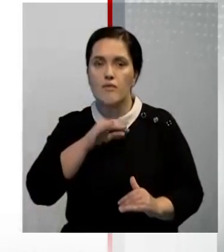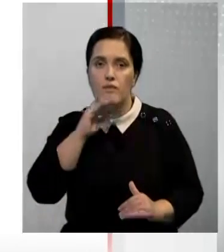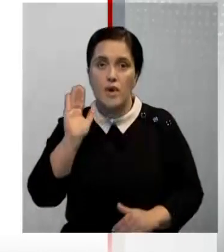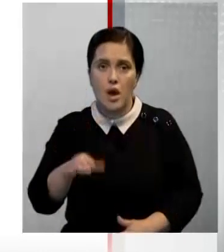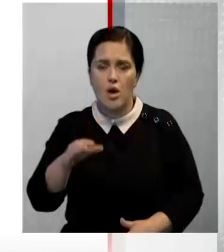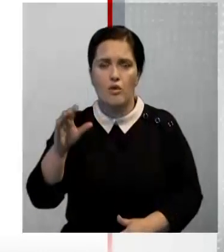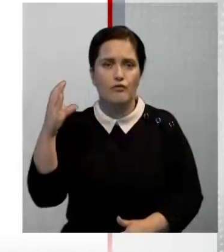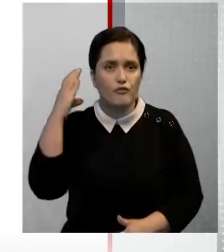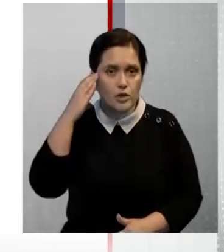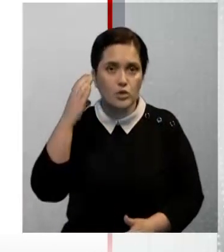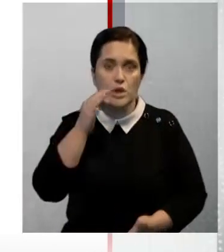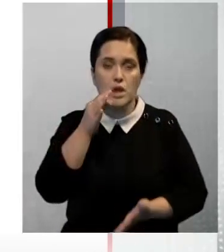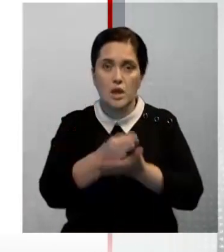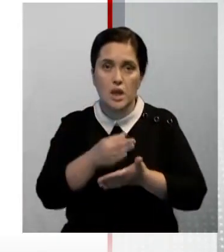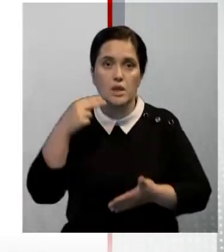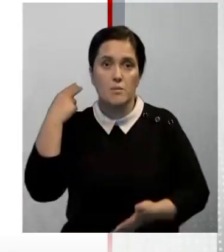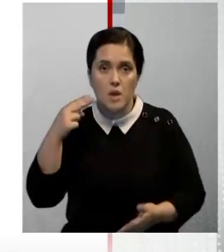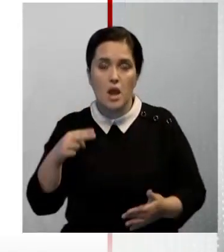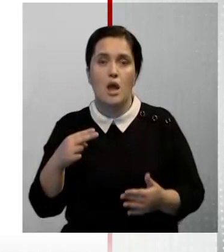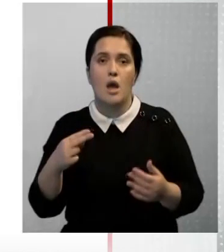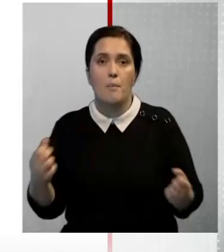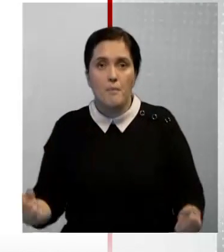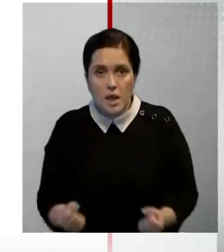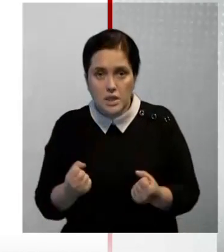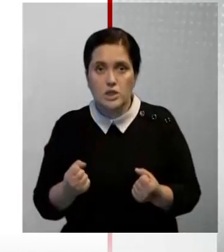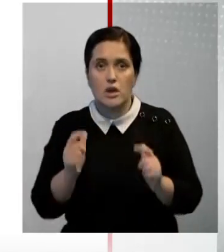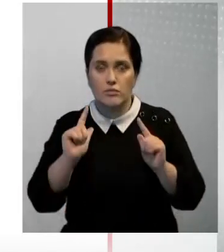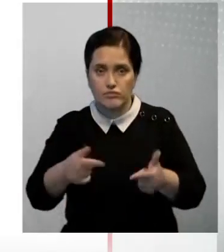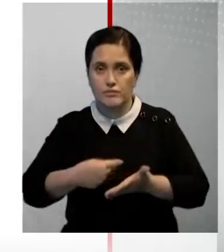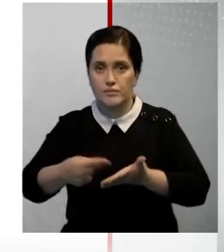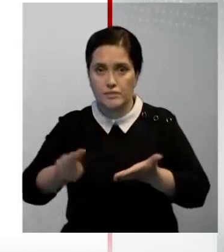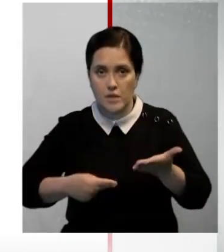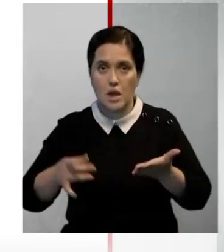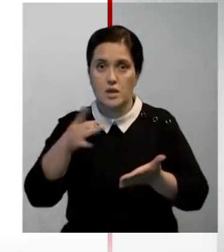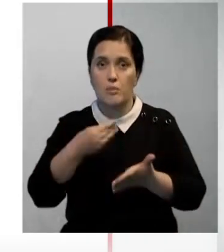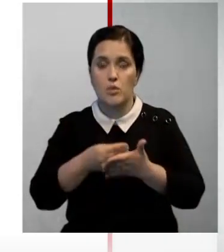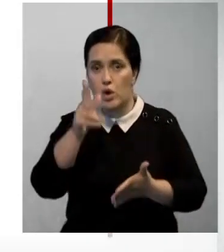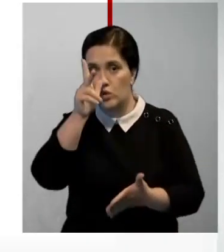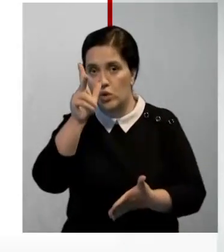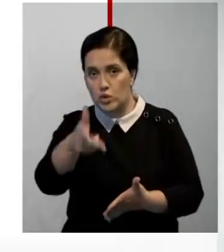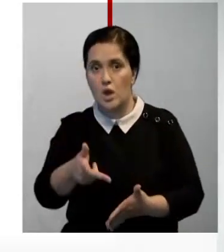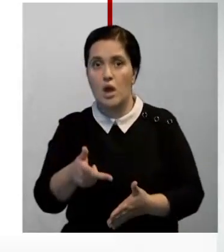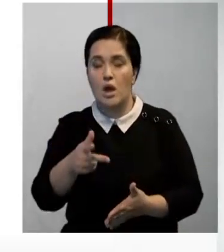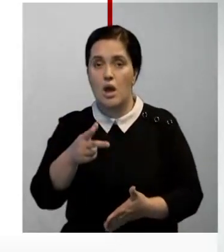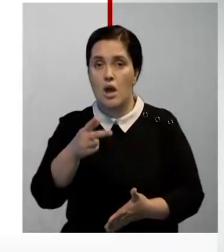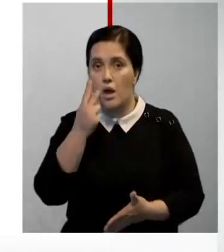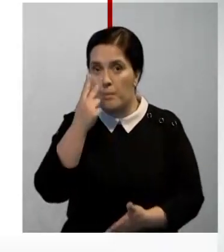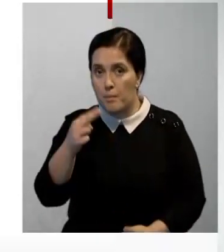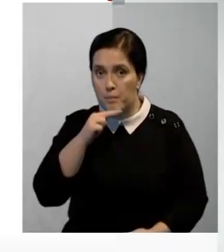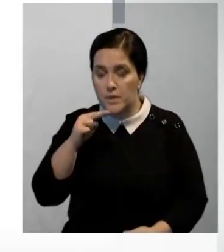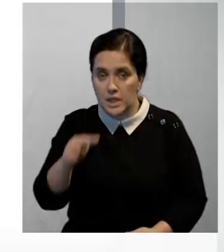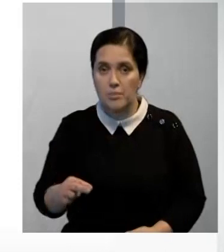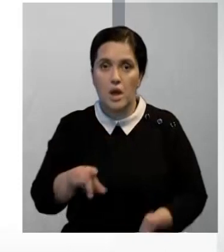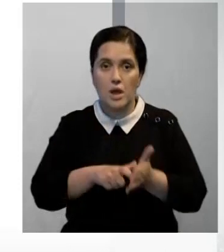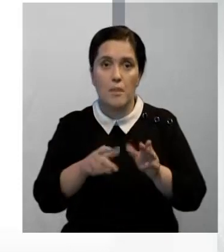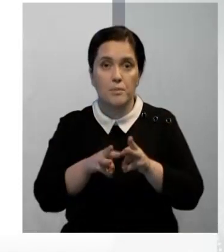доклады, Касым Жомарт Токаев поддержал представленный прогноз и проект республиканского бюджета на 3-летку и в очередной раз обратил внимание